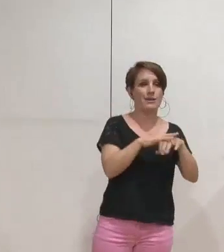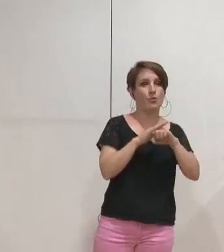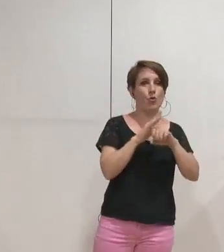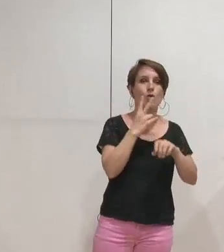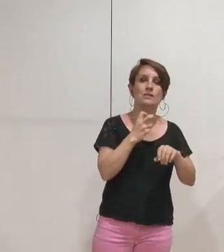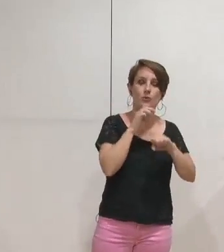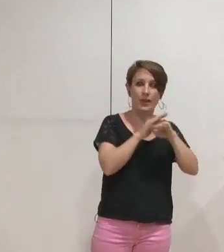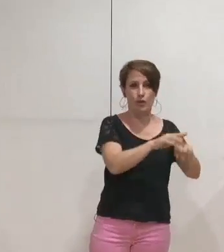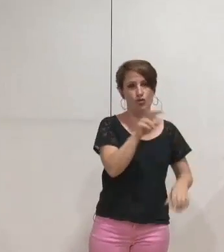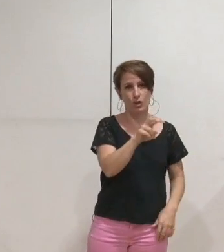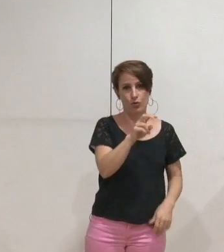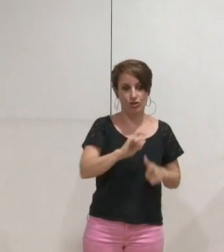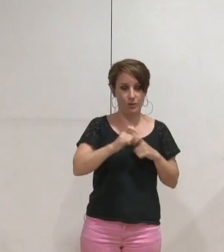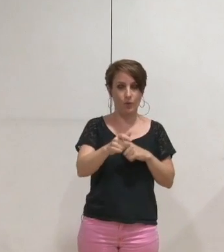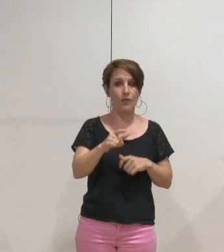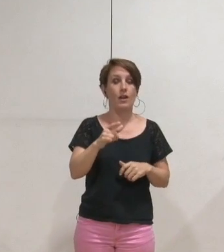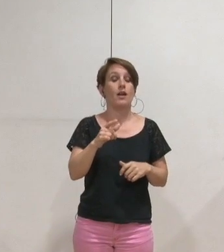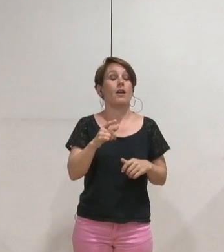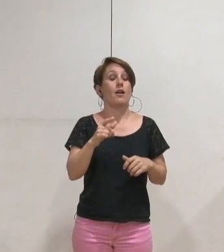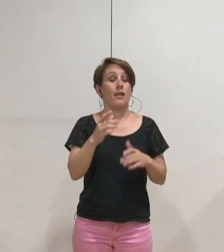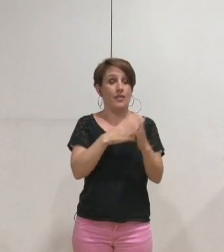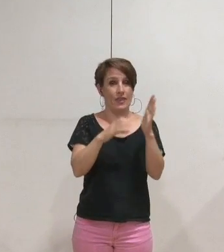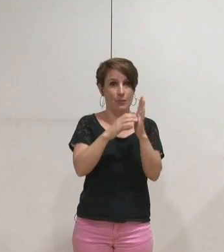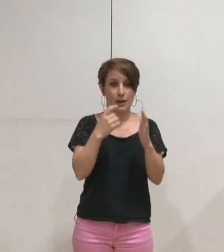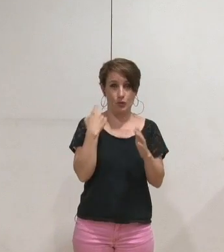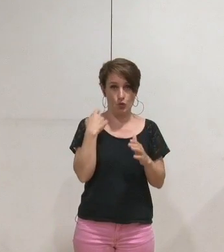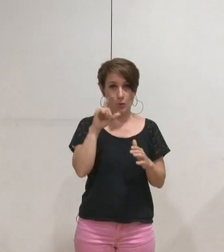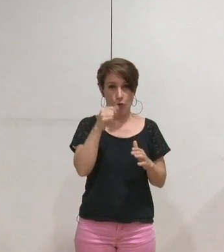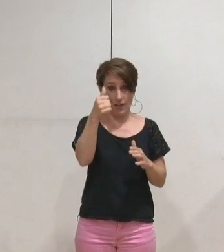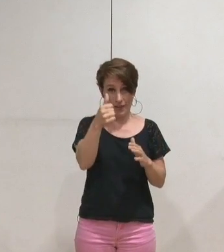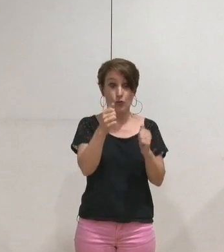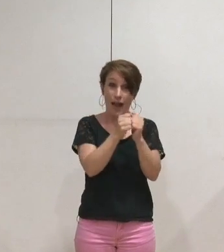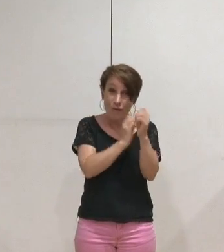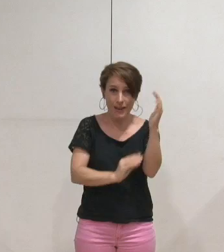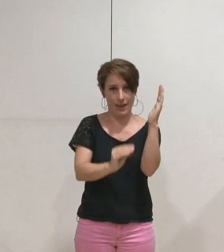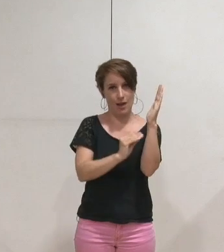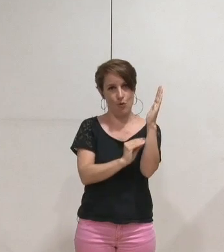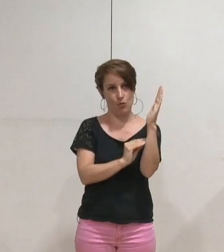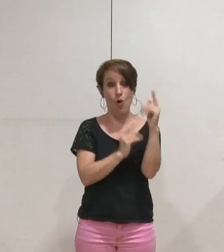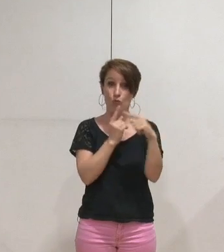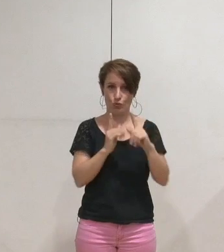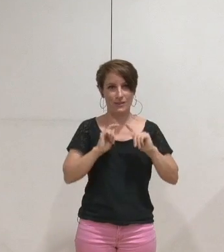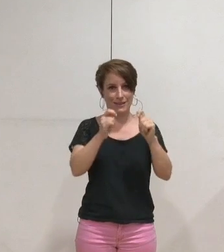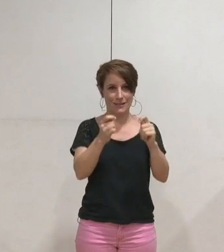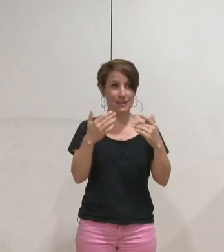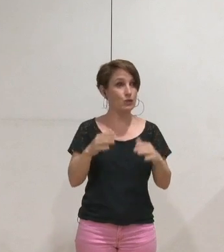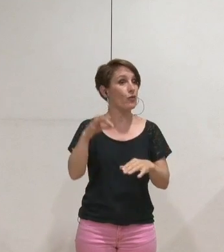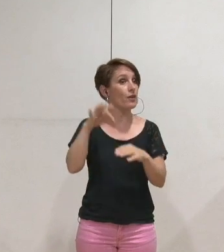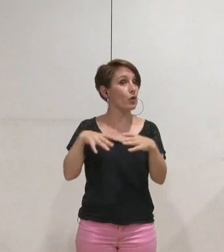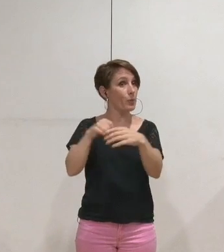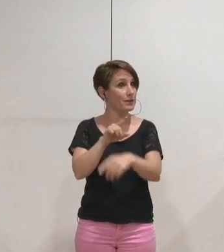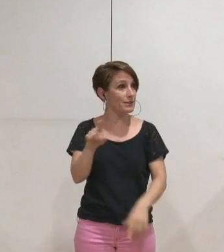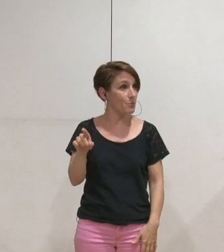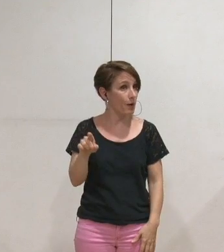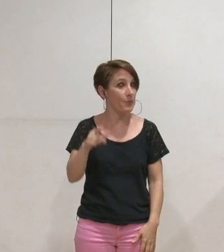au voie la délibération 21 ainsi amendée et avec les désignations que nous venons de faire qui ne prend pas part au